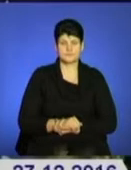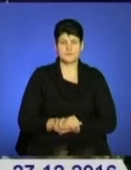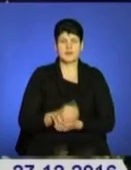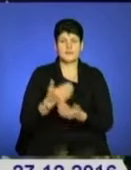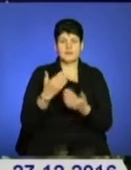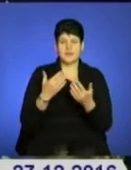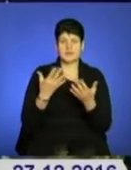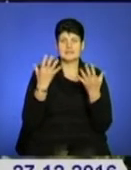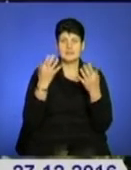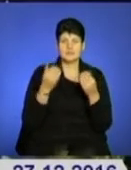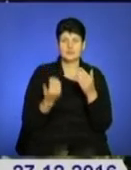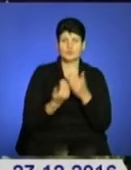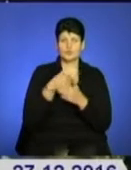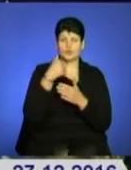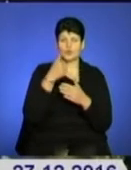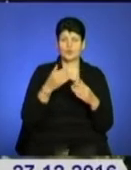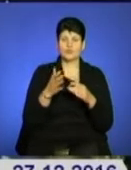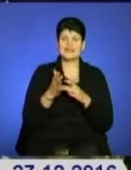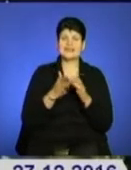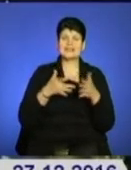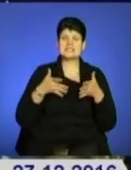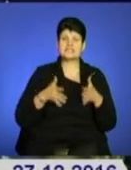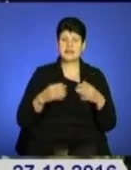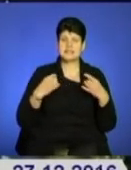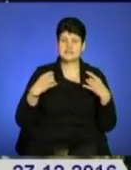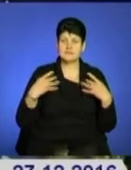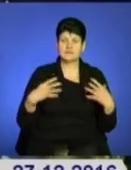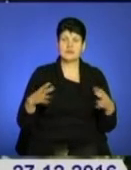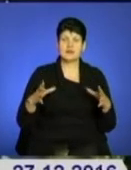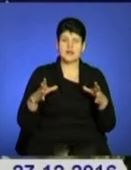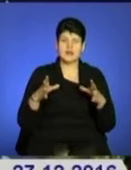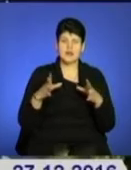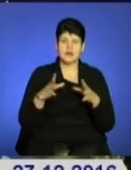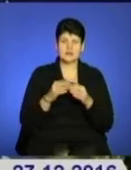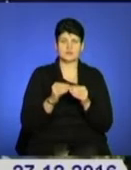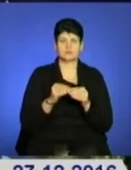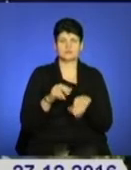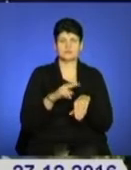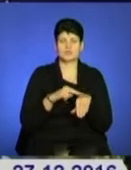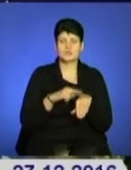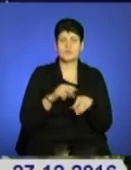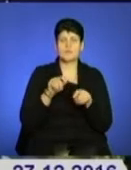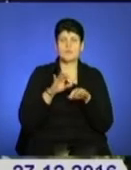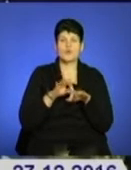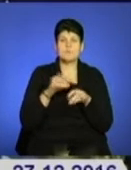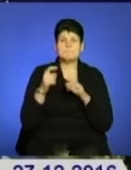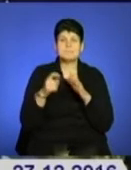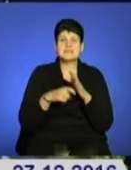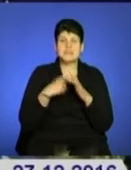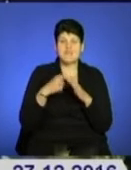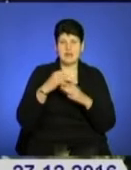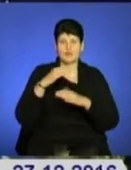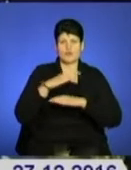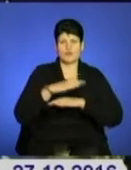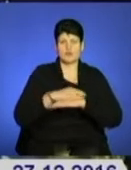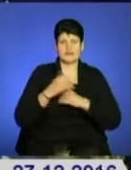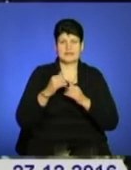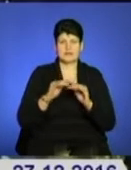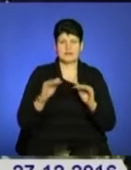Напередодні новорічних та різдвяних свят рятувальники разом з патрульними поліцейськими провели пізнавальний урок для школярів, роз'яснивши малечі